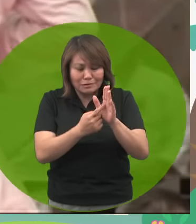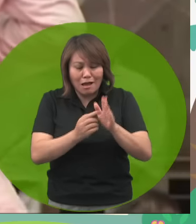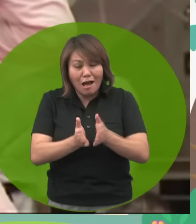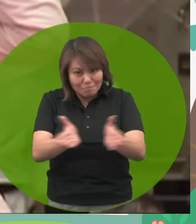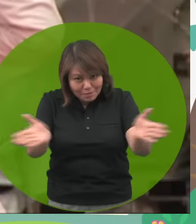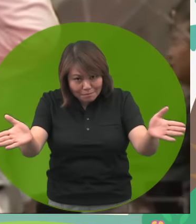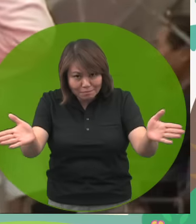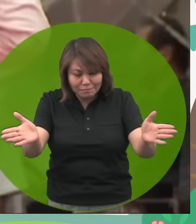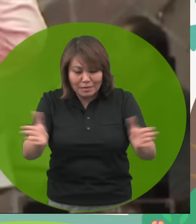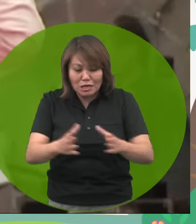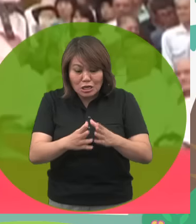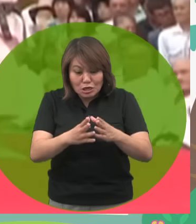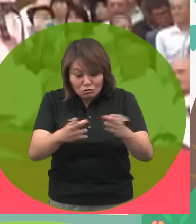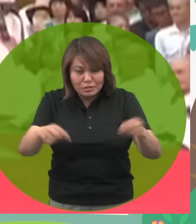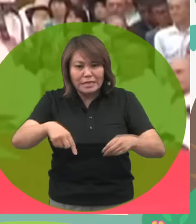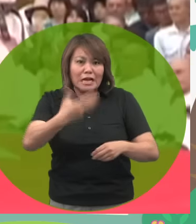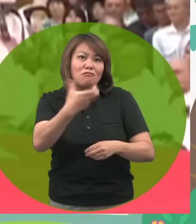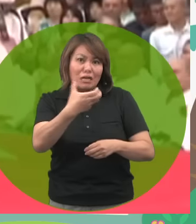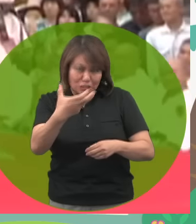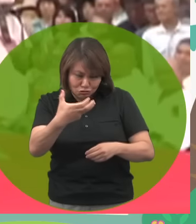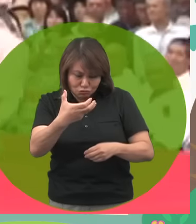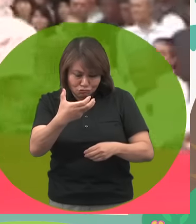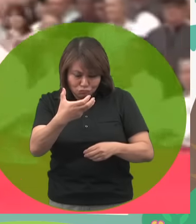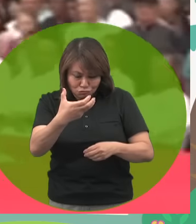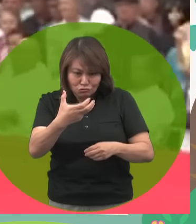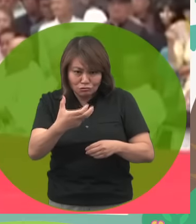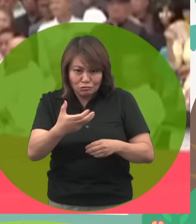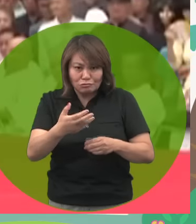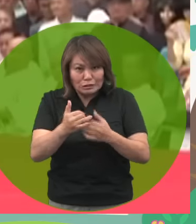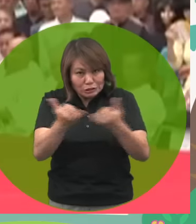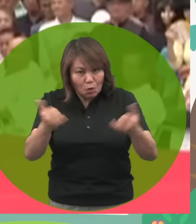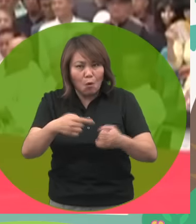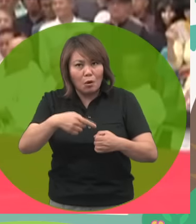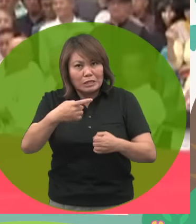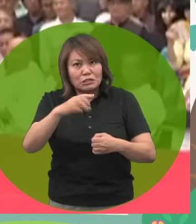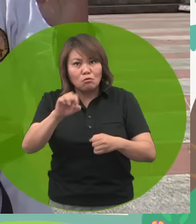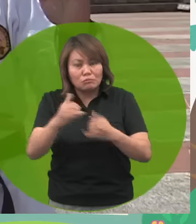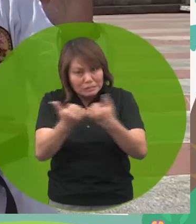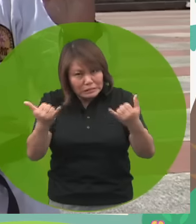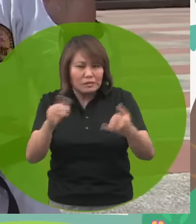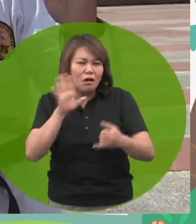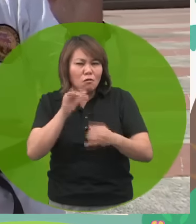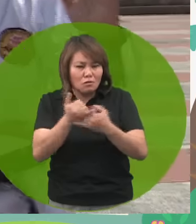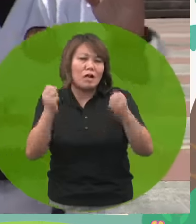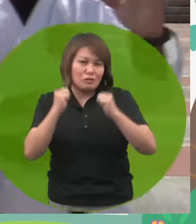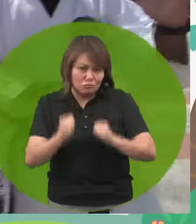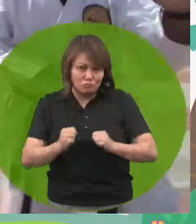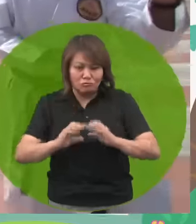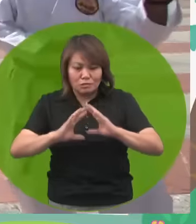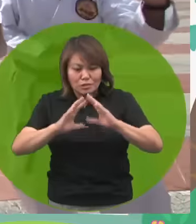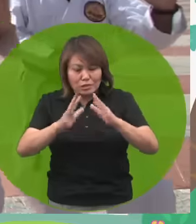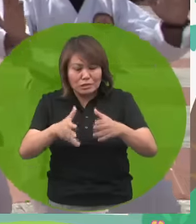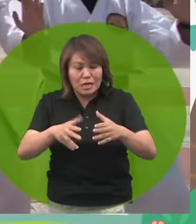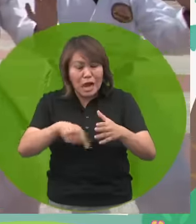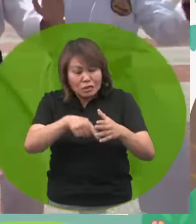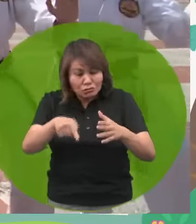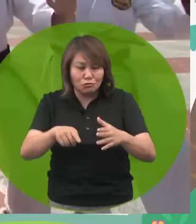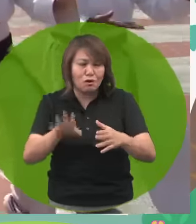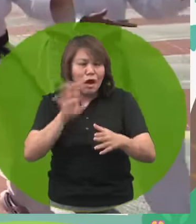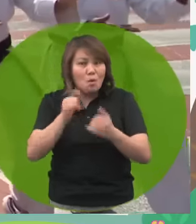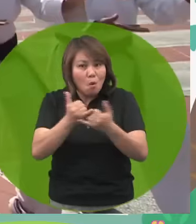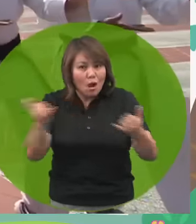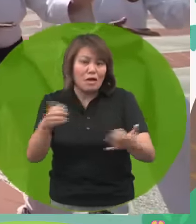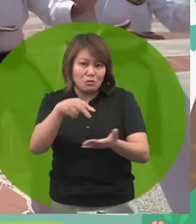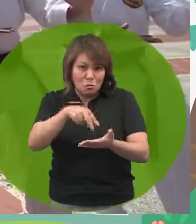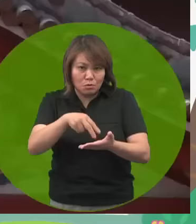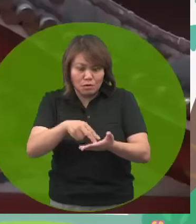そ180カ国1億人の愛好家がいると言われています。世界中の空手愛好家にとって沖